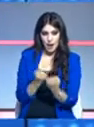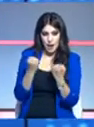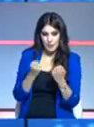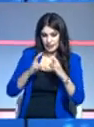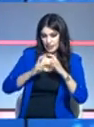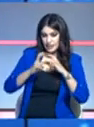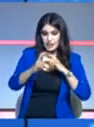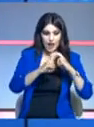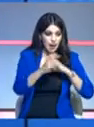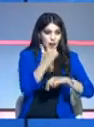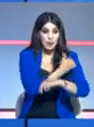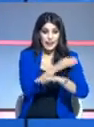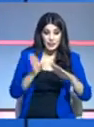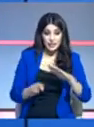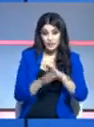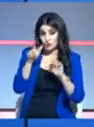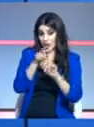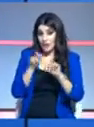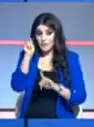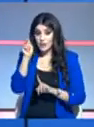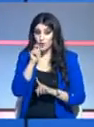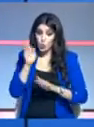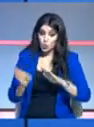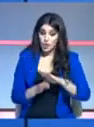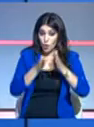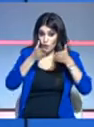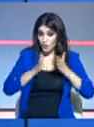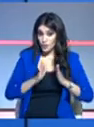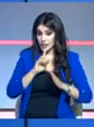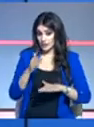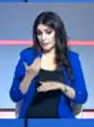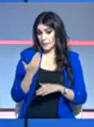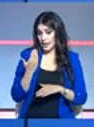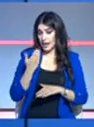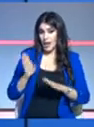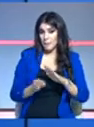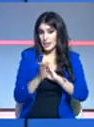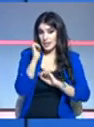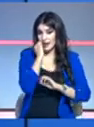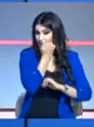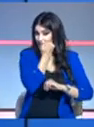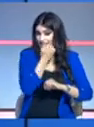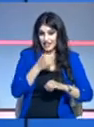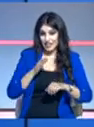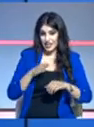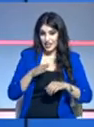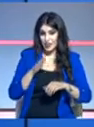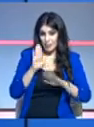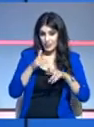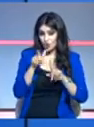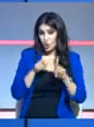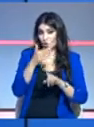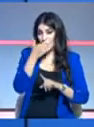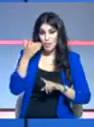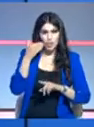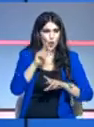بدات اواخر شهر افريل، والانطلاقه الرسميه نتاعها الايامات اللي قبل العيد الصغير. تفكر وقت المراكز نتاع